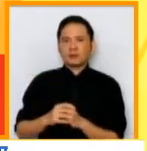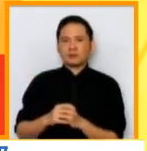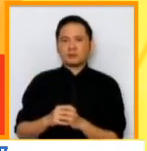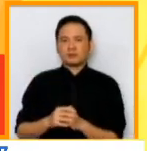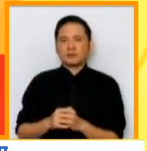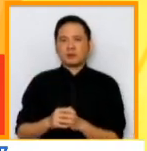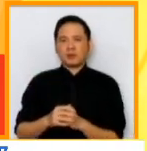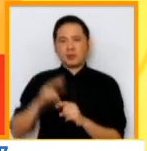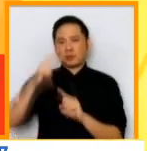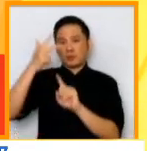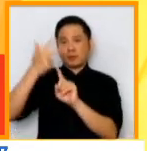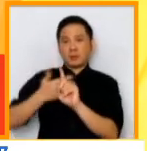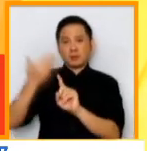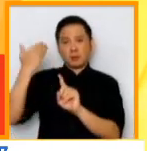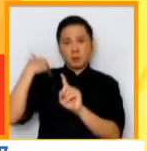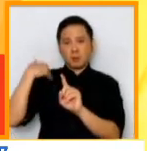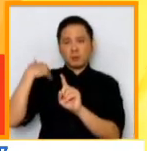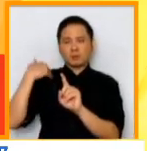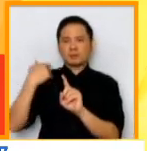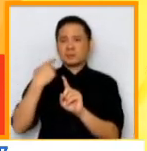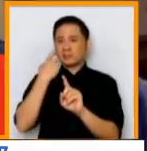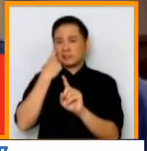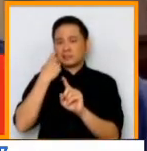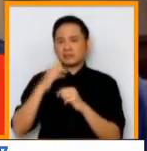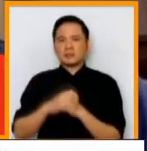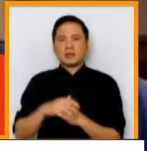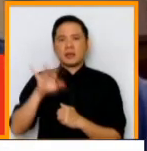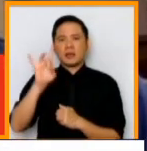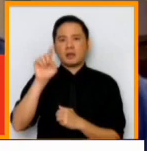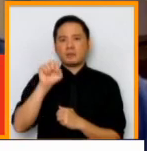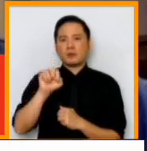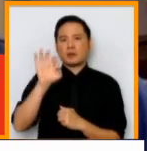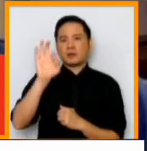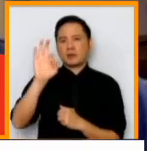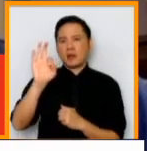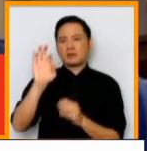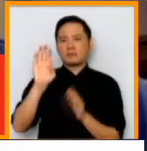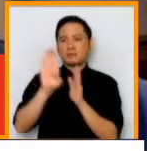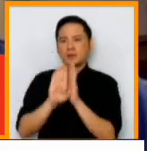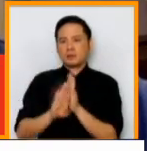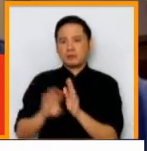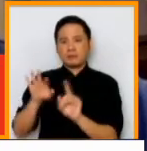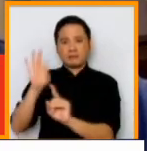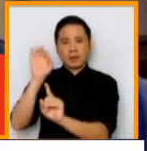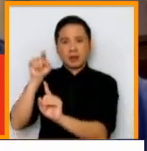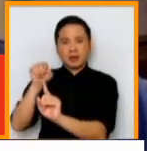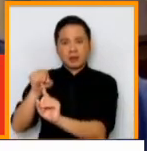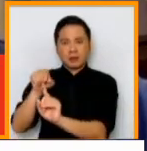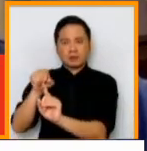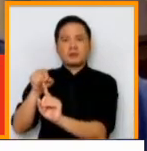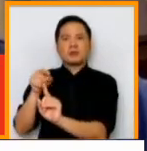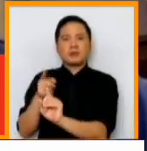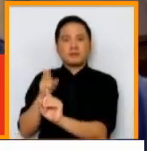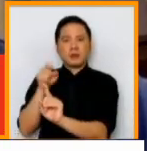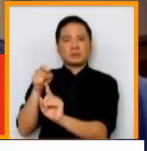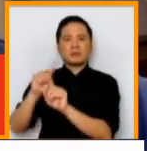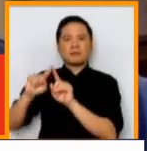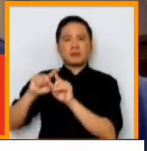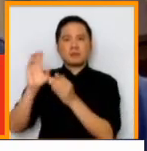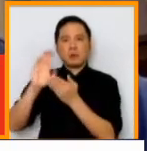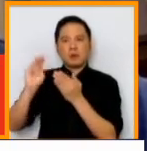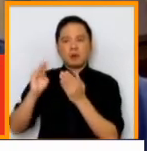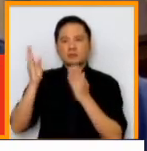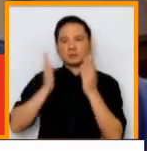early this year. 8.9 billion ang ginugol ng OWA noong 2020 sa ating mga programa at serbisyo, food,